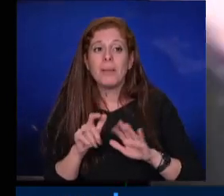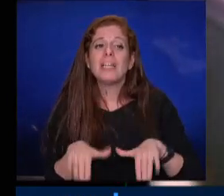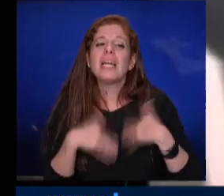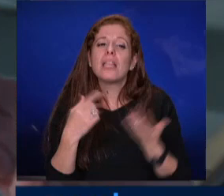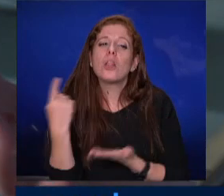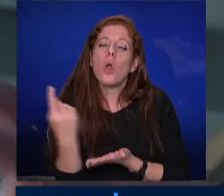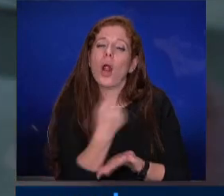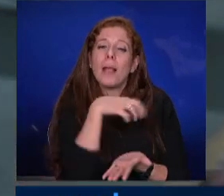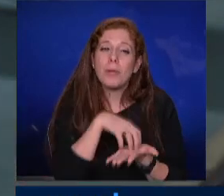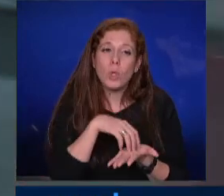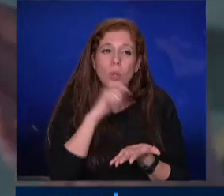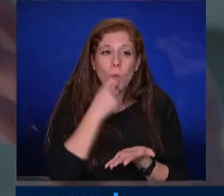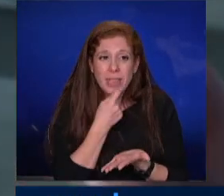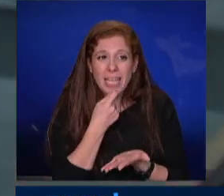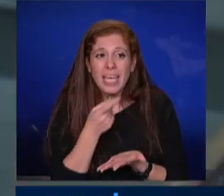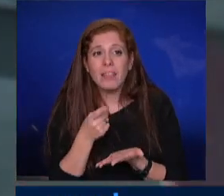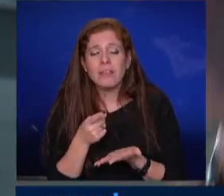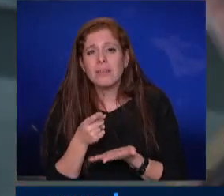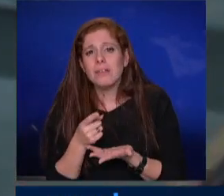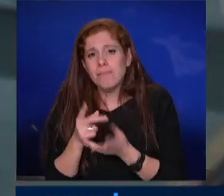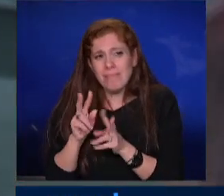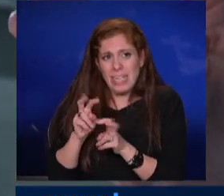מיחידות המודיעין כינוי אלפביתי.